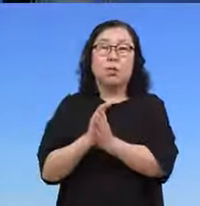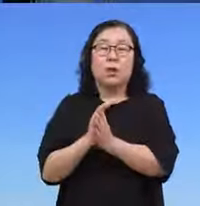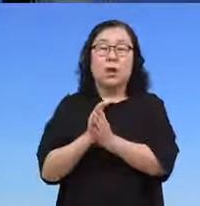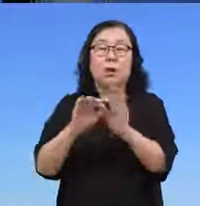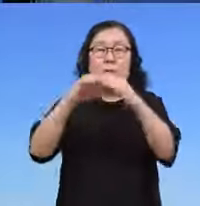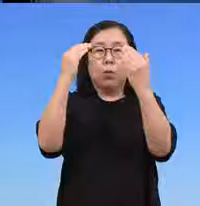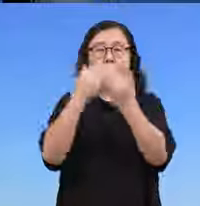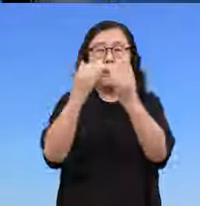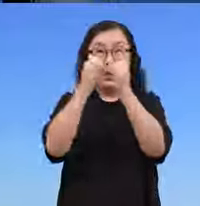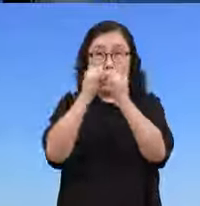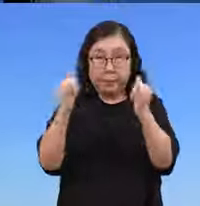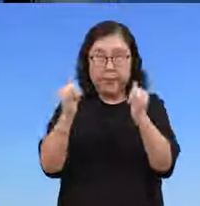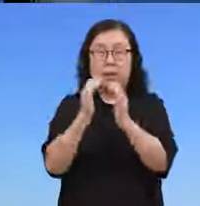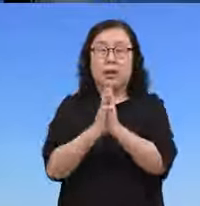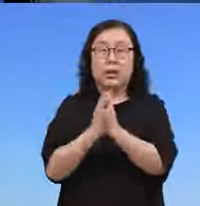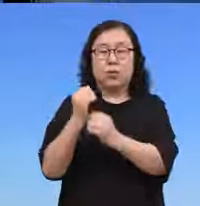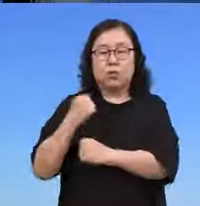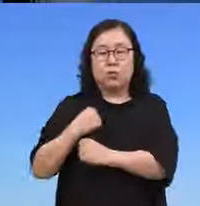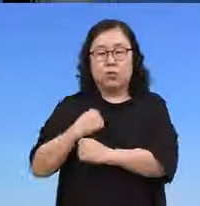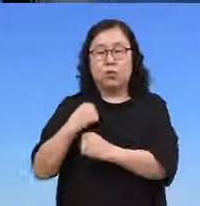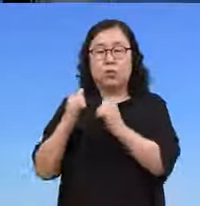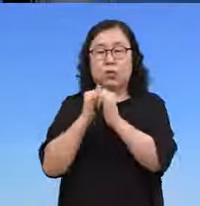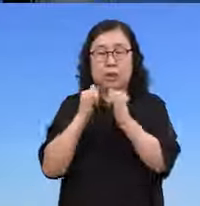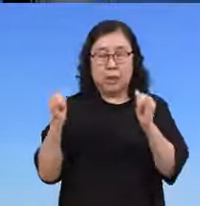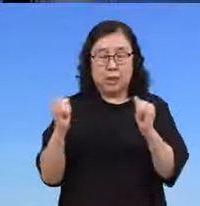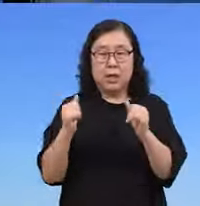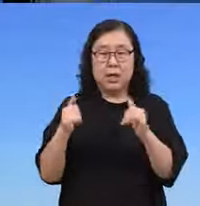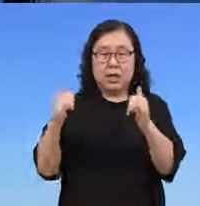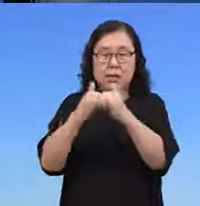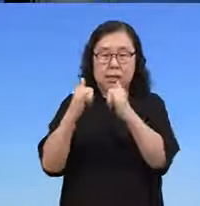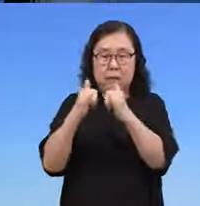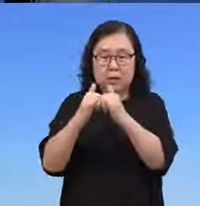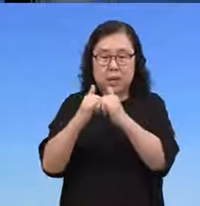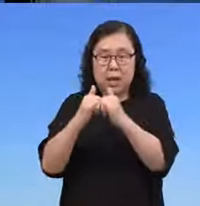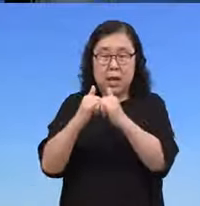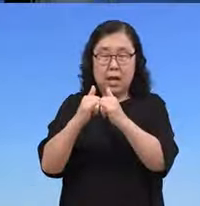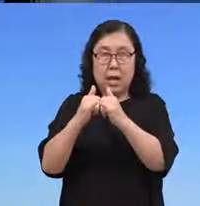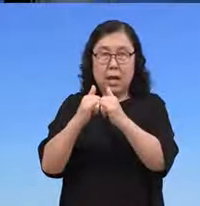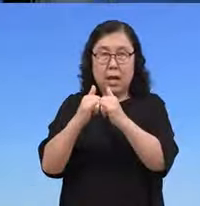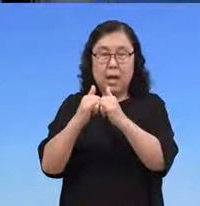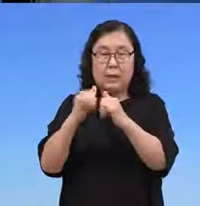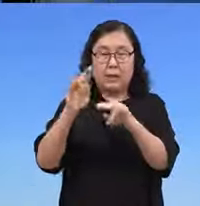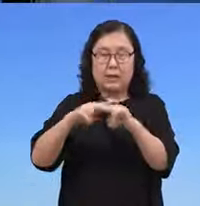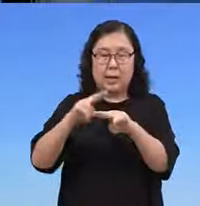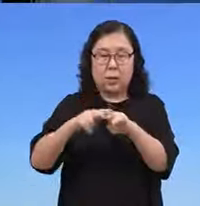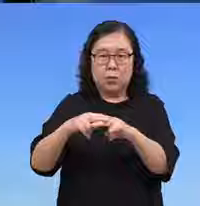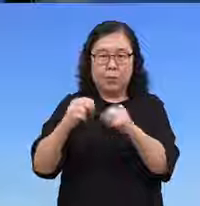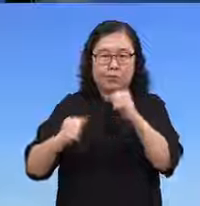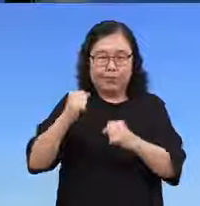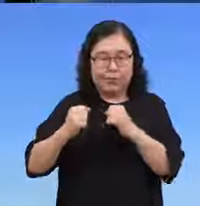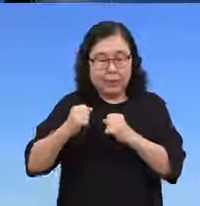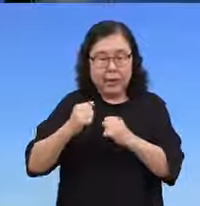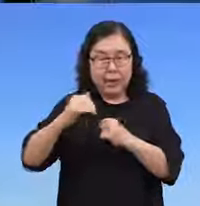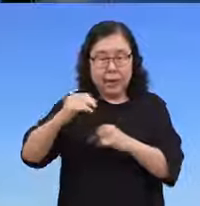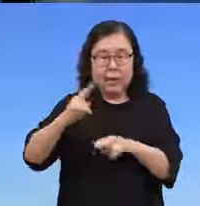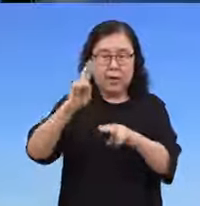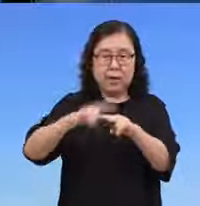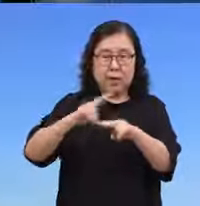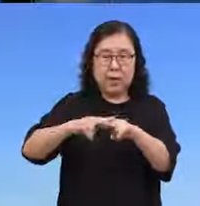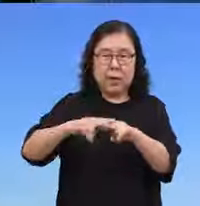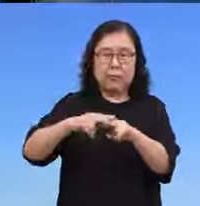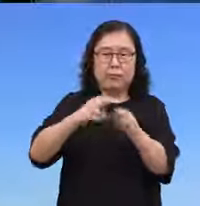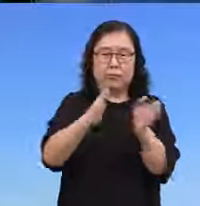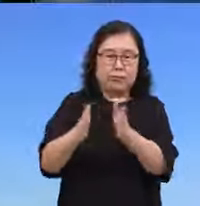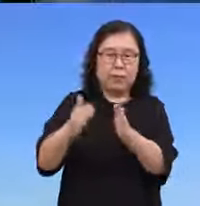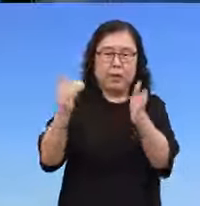장사병들은 전투 배치를 복창하며 전투시 위치할 자기 자리를 향해 이리저리 손살같이 달려갔습니다.